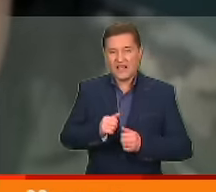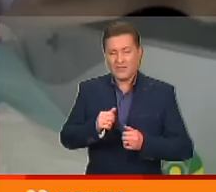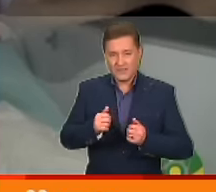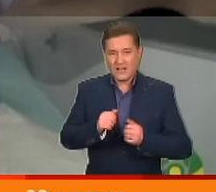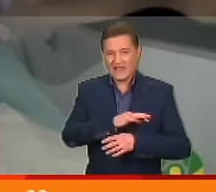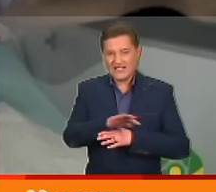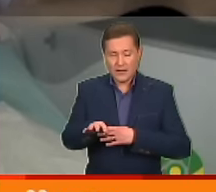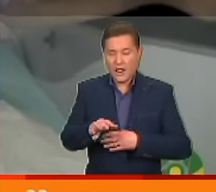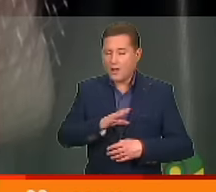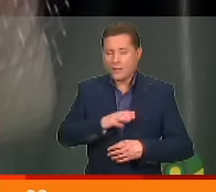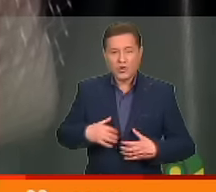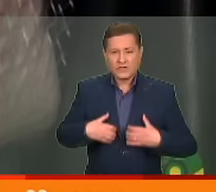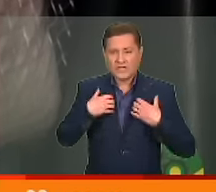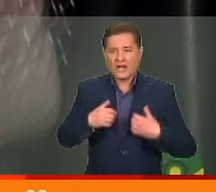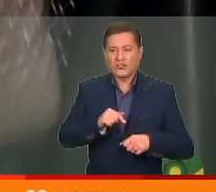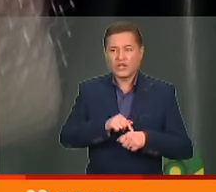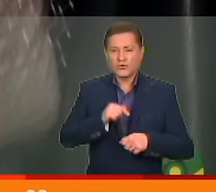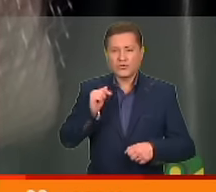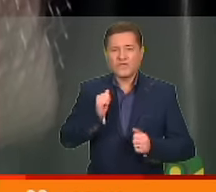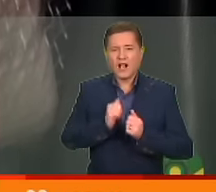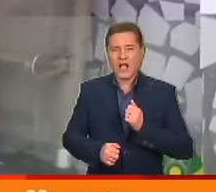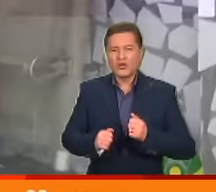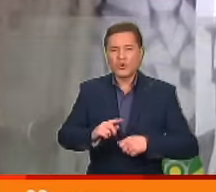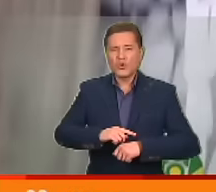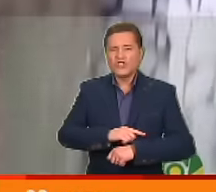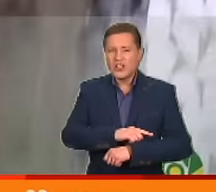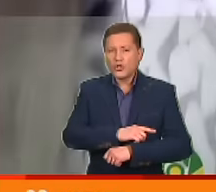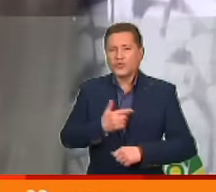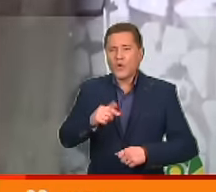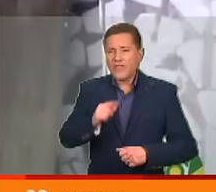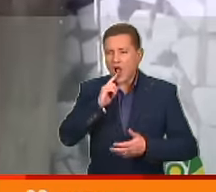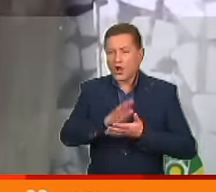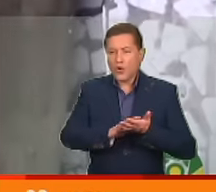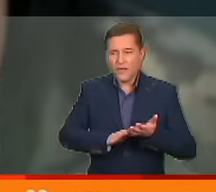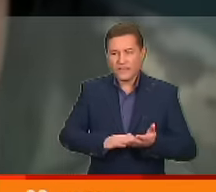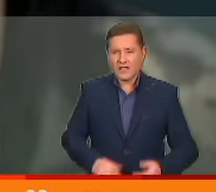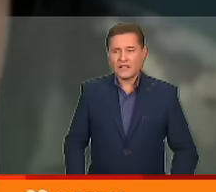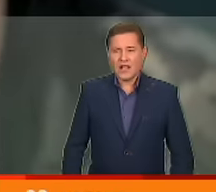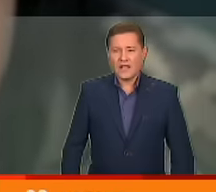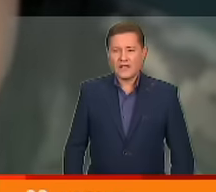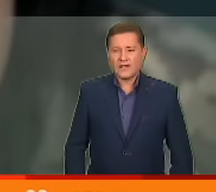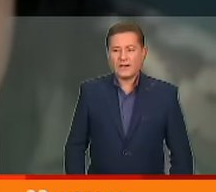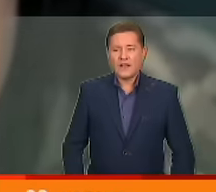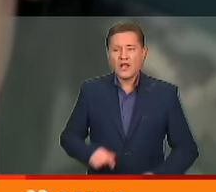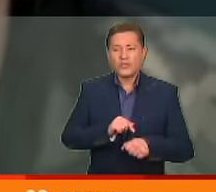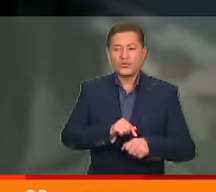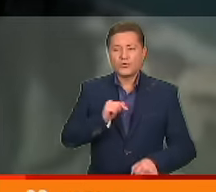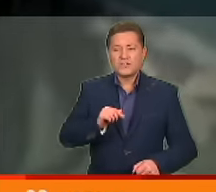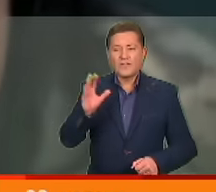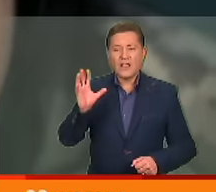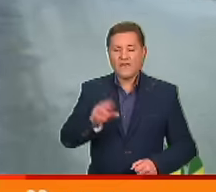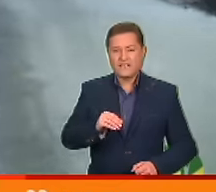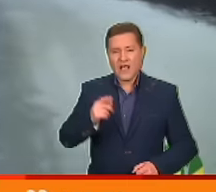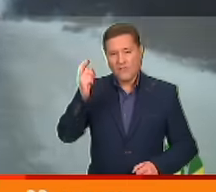свою клітинку, я чувствувала кожну жилочку, де кров текла. Як вона стукає мені в серці, і серце чувствувала, я в голові